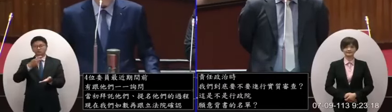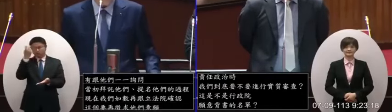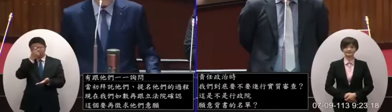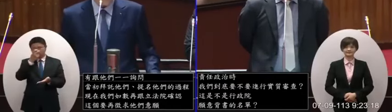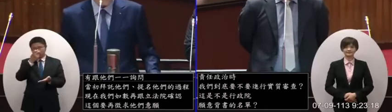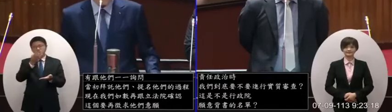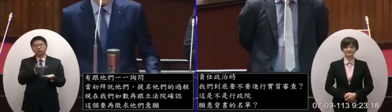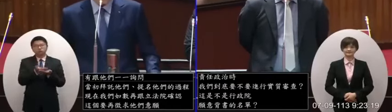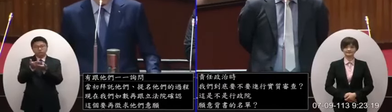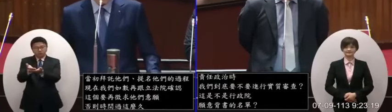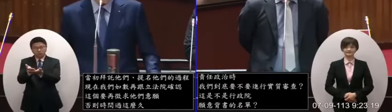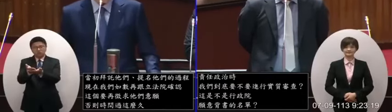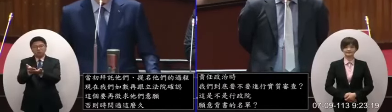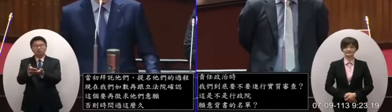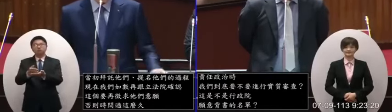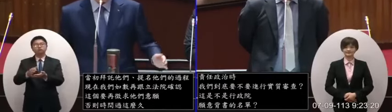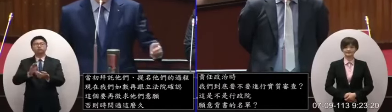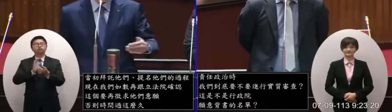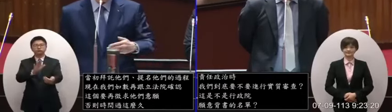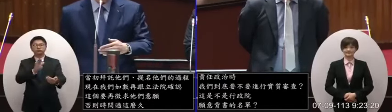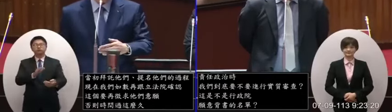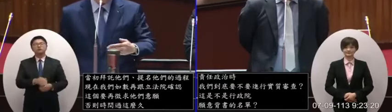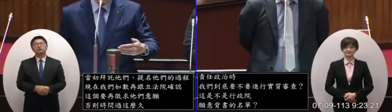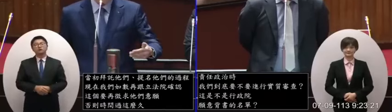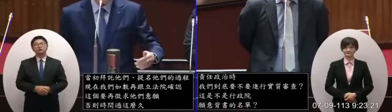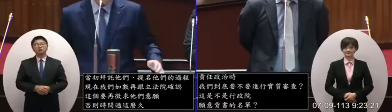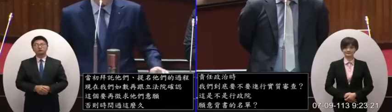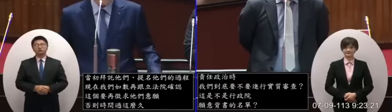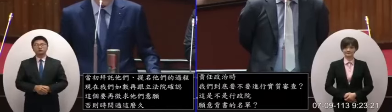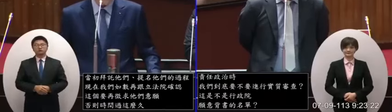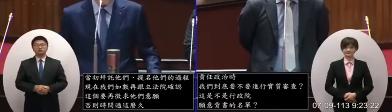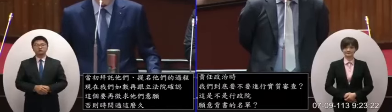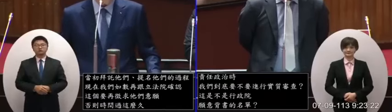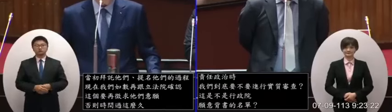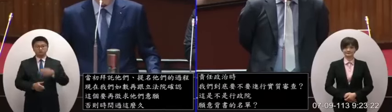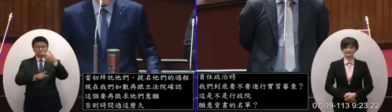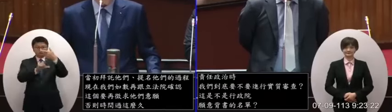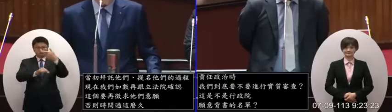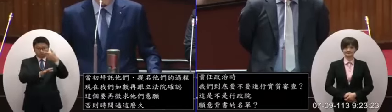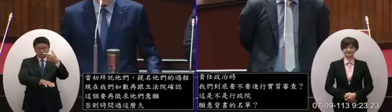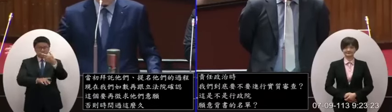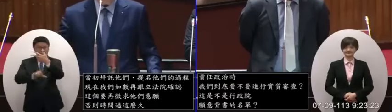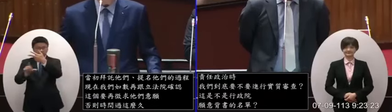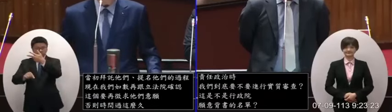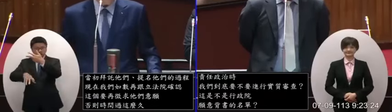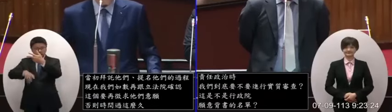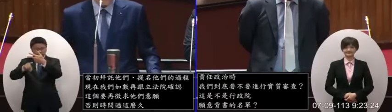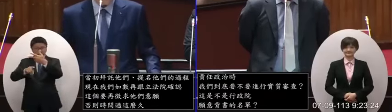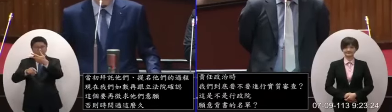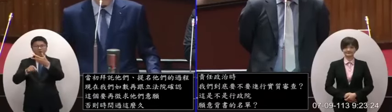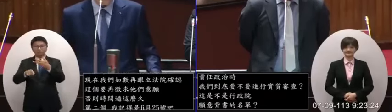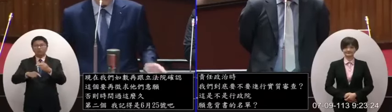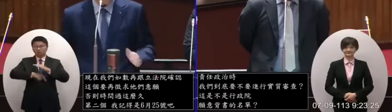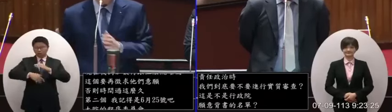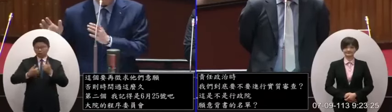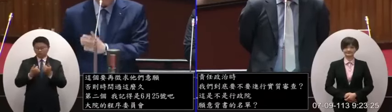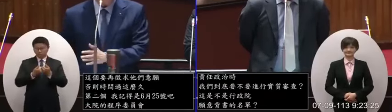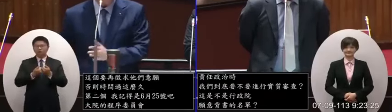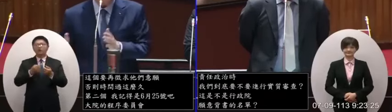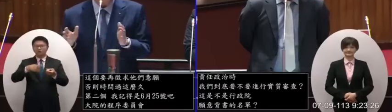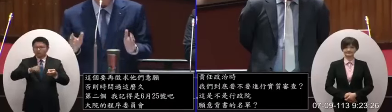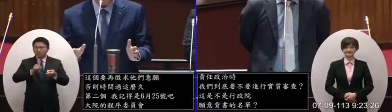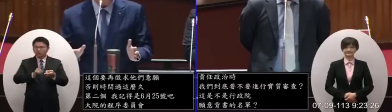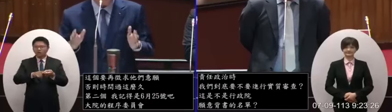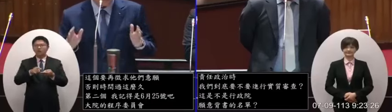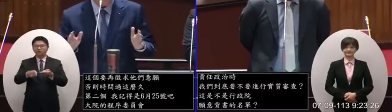不予列案的一个决定，否则在6月底跟7月初的这个报院会就能处理，所以这个